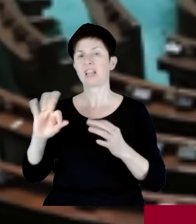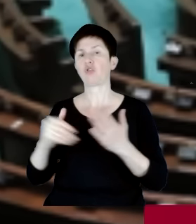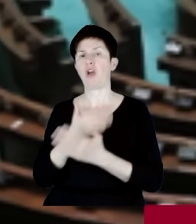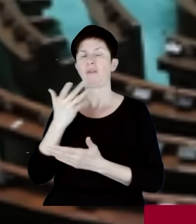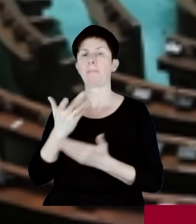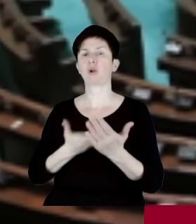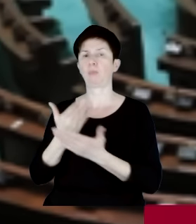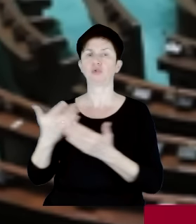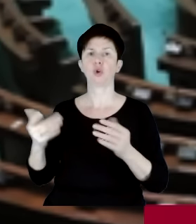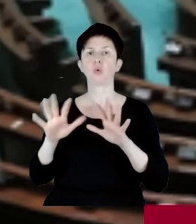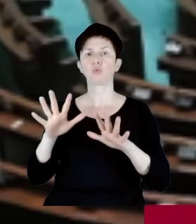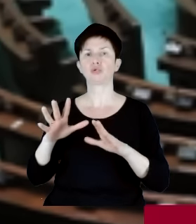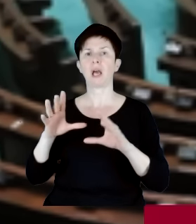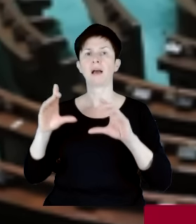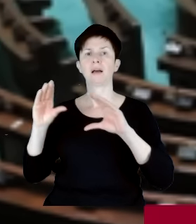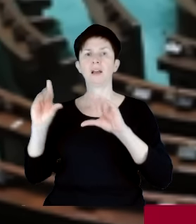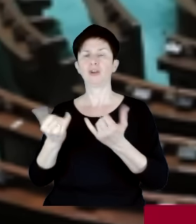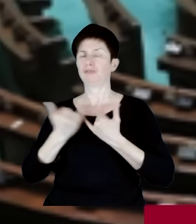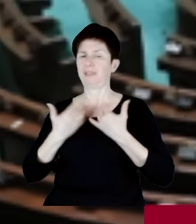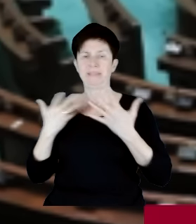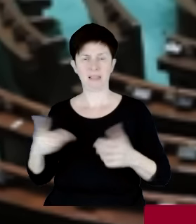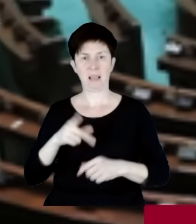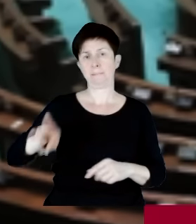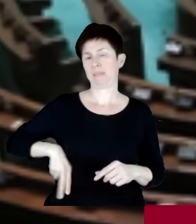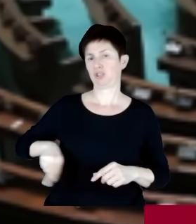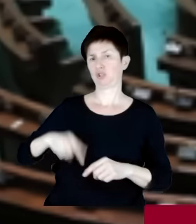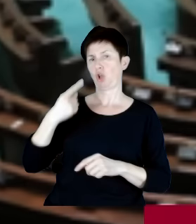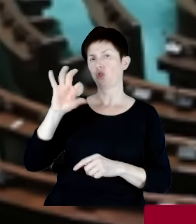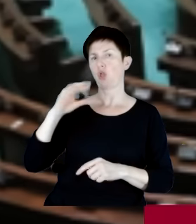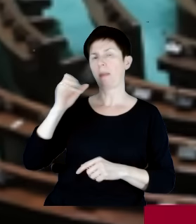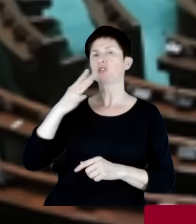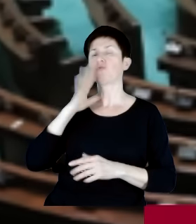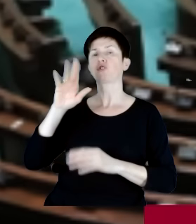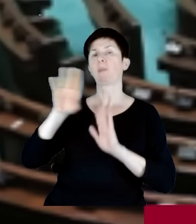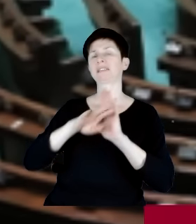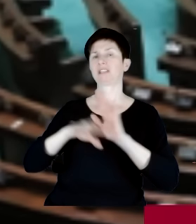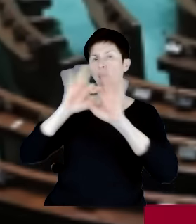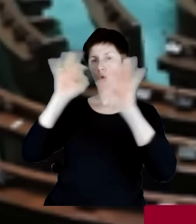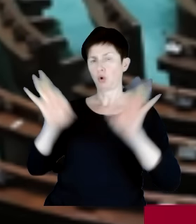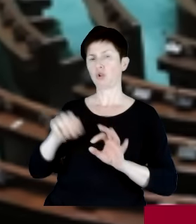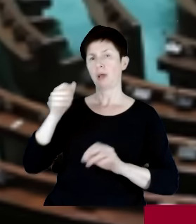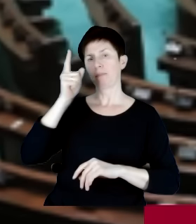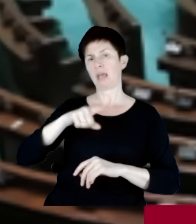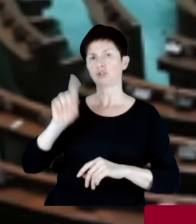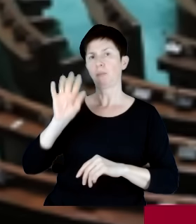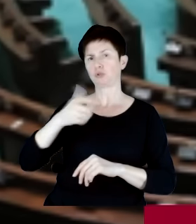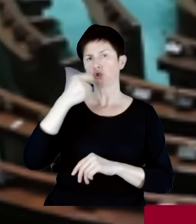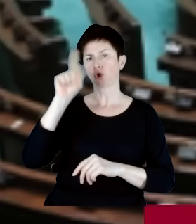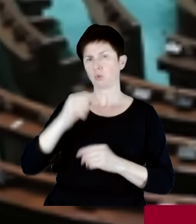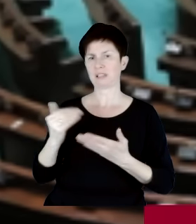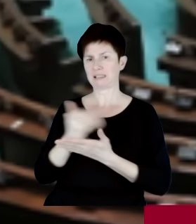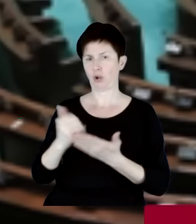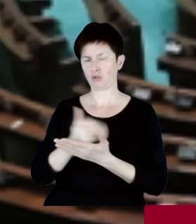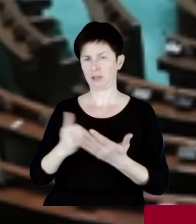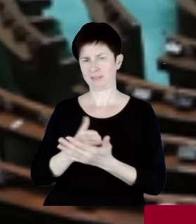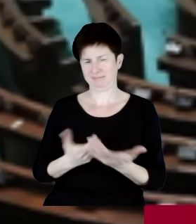A minister Domański chwali się tym, że ci, którzy są na zasadach ogólnych, mogą miesięcznie 100 zł zaoszczędzić no dzięki, nowej, 100 zł teraz...